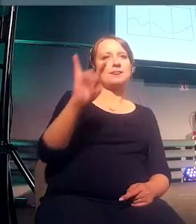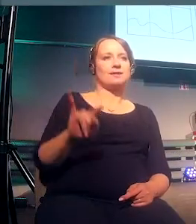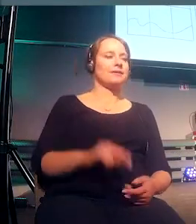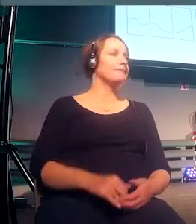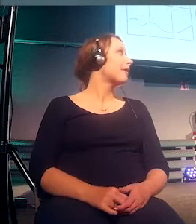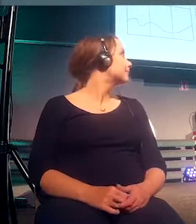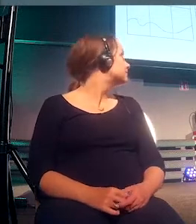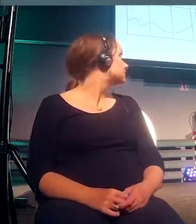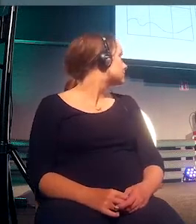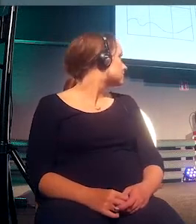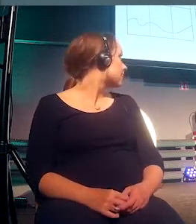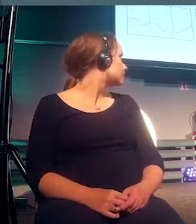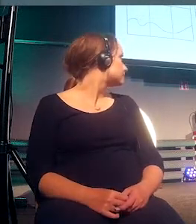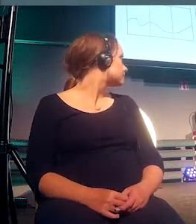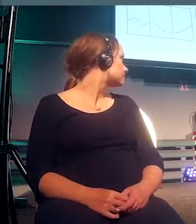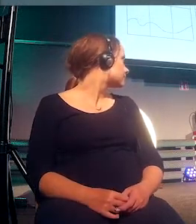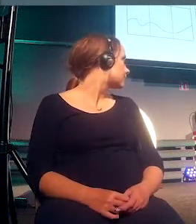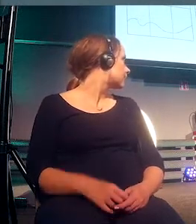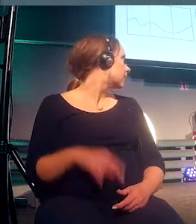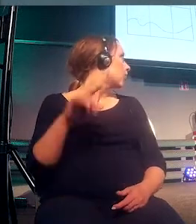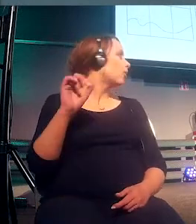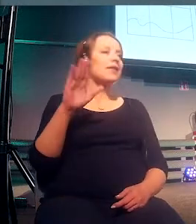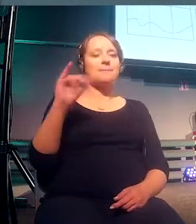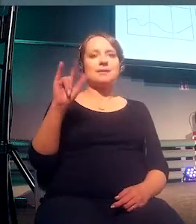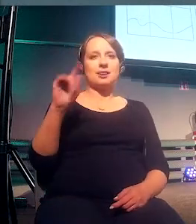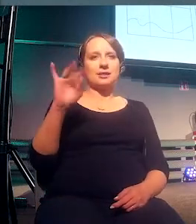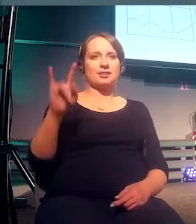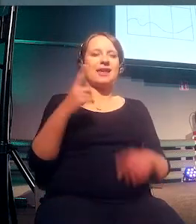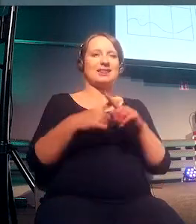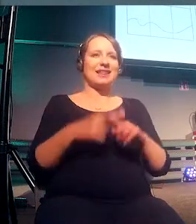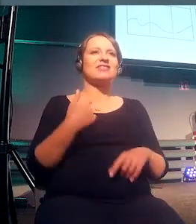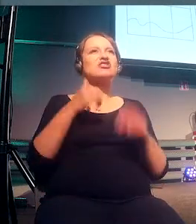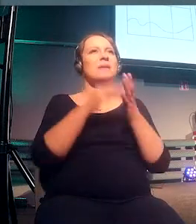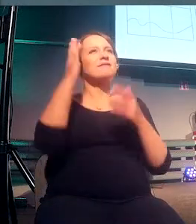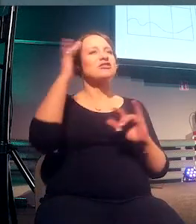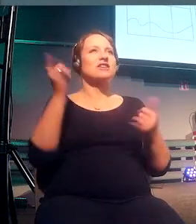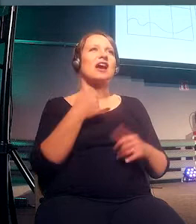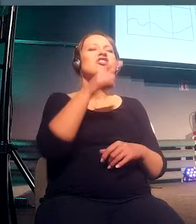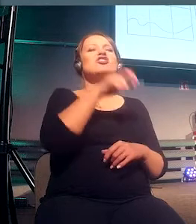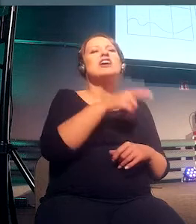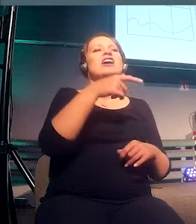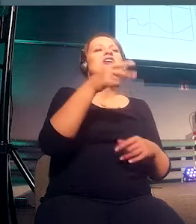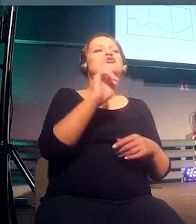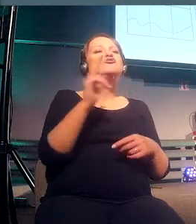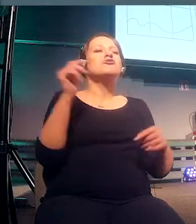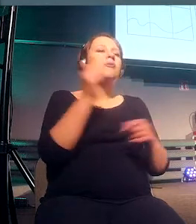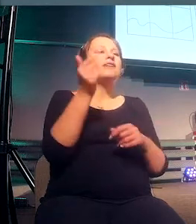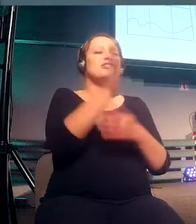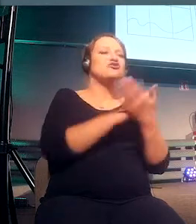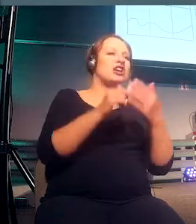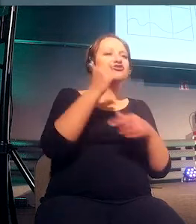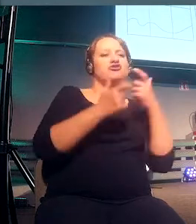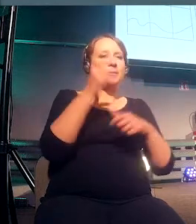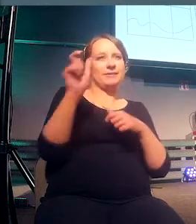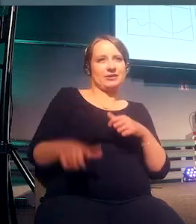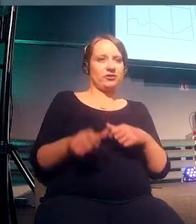tytułem jesteś jak z designerem, bo powinieneś sobie poradzić sam. Czemu mam robić część twojej pracy za ciebie?